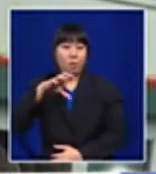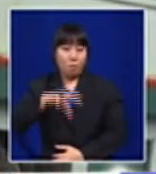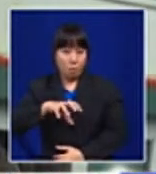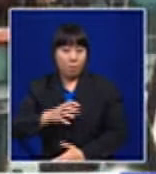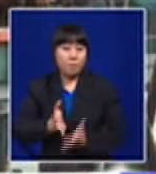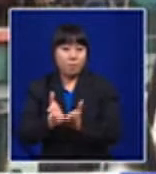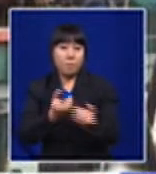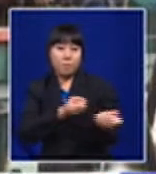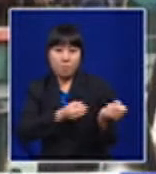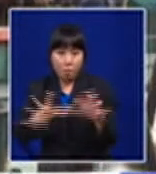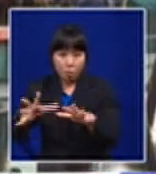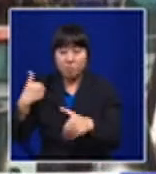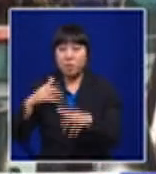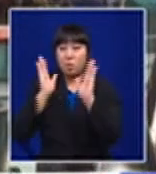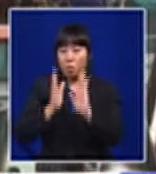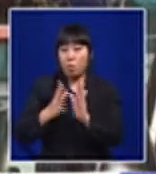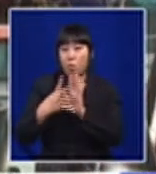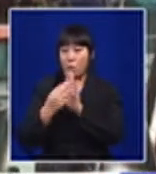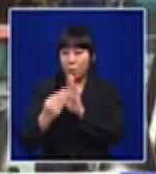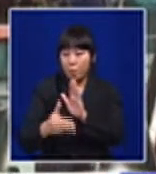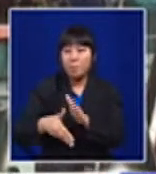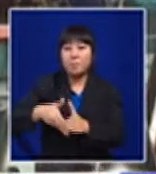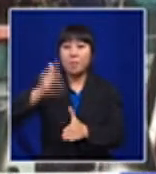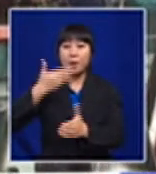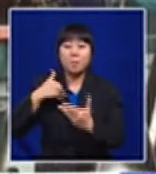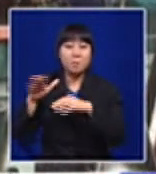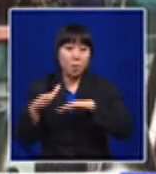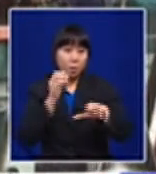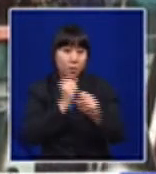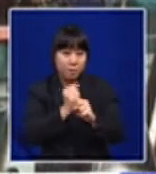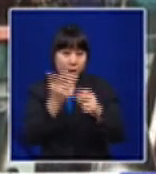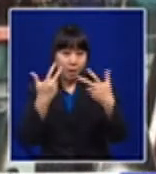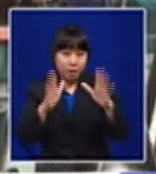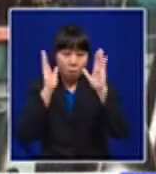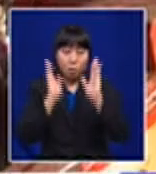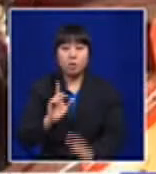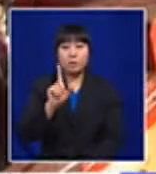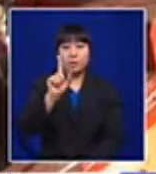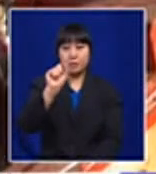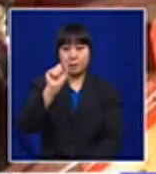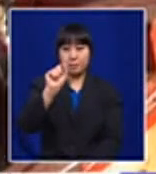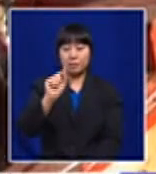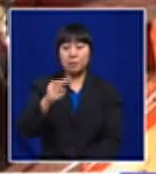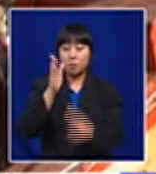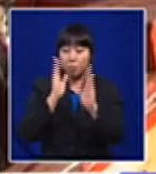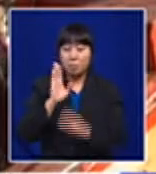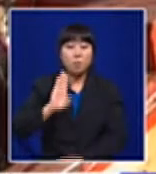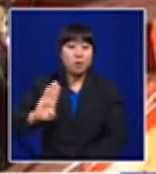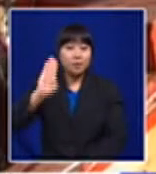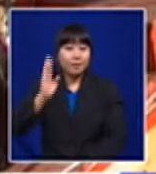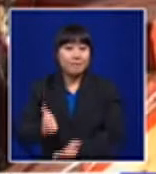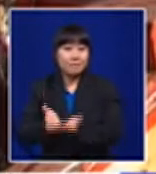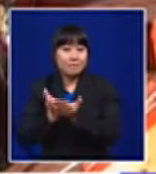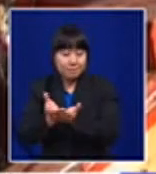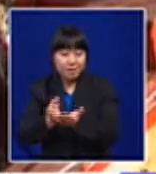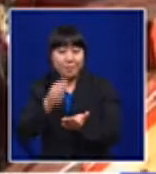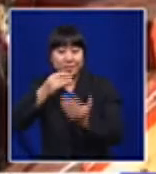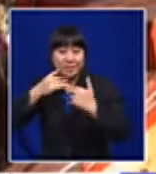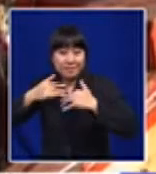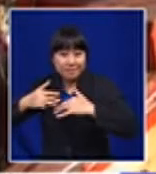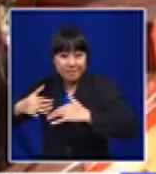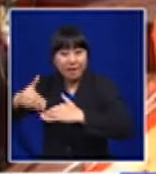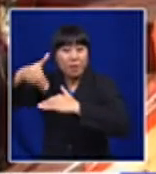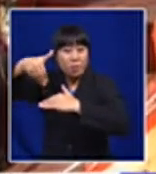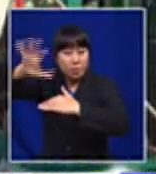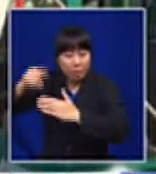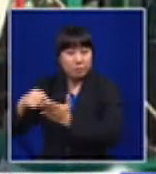ผู้ที่ผ่านการฝึกอบรมและพร้อมปฏิบัติงานแล้วจำนวน20คนซึ่งผู้ประกอบการเรือประมงนอกน่านน้ำสามารถยื่